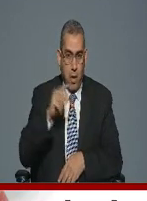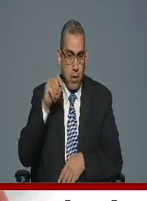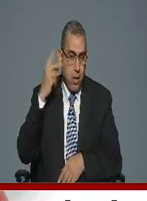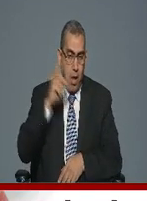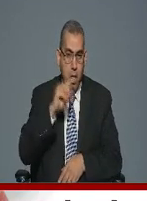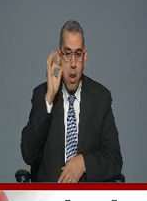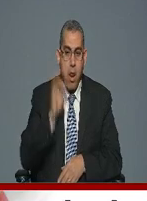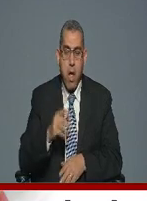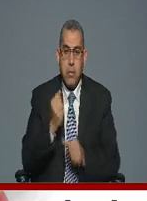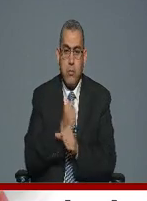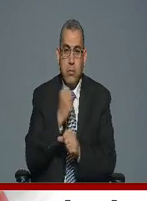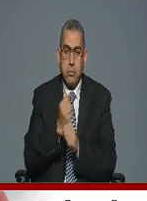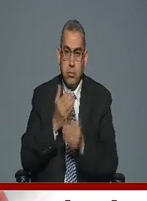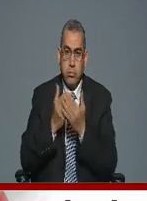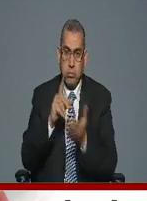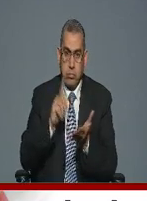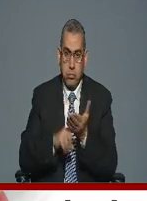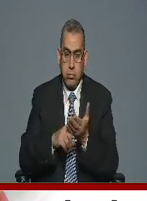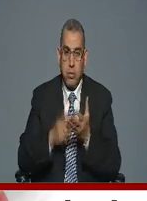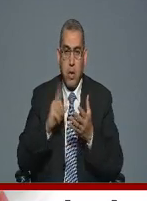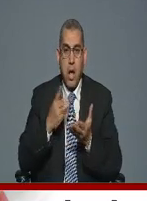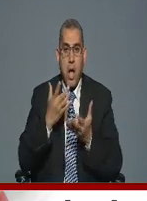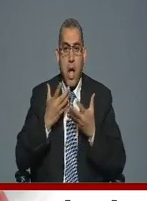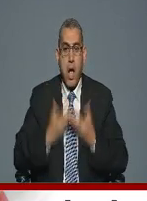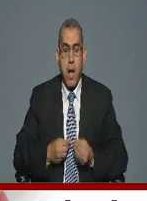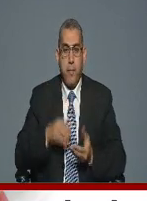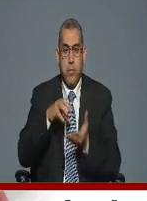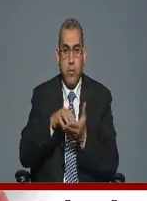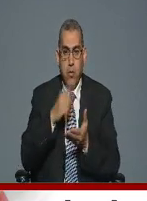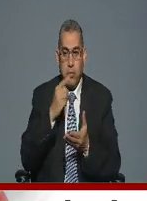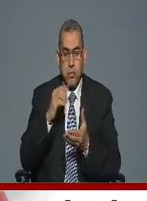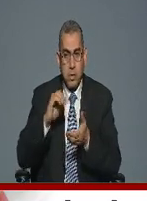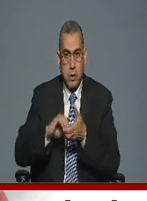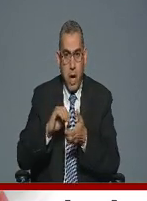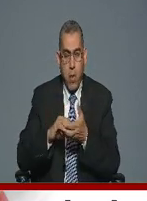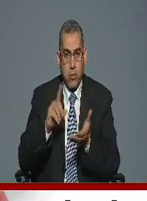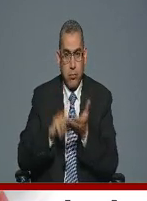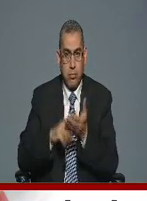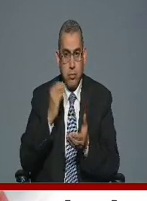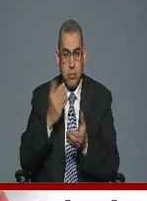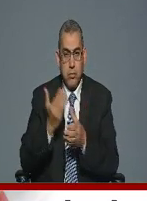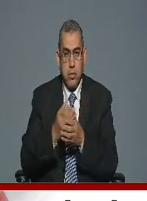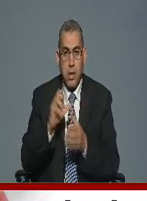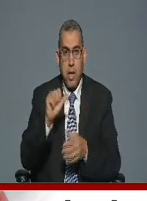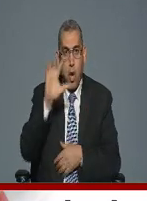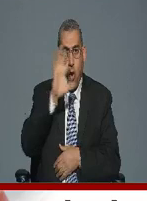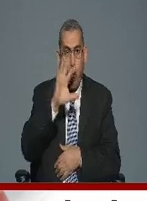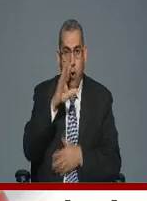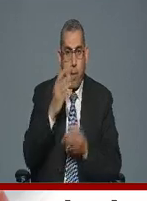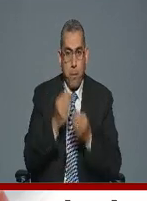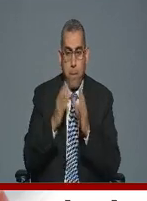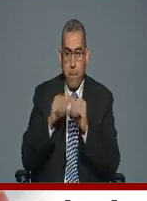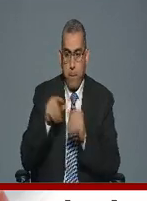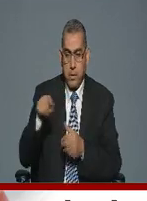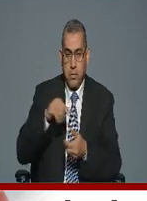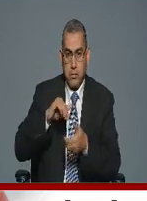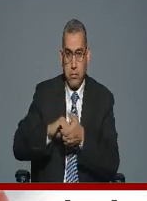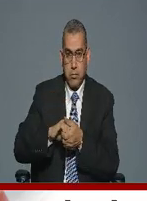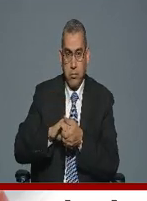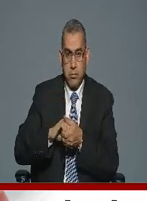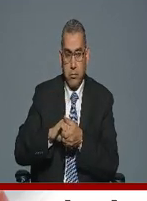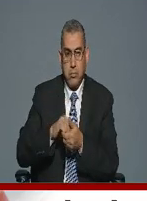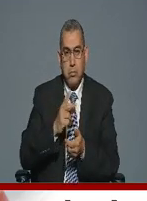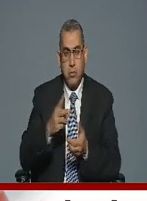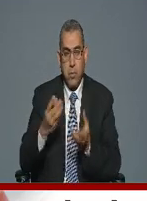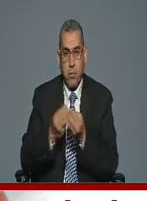بأخرى. وكذلك آمل أن نرى تعاونا وثيقا ما بين الاتحاد الأوروبي ومصر فيما يتعلق